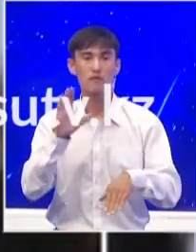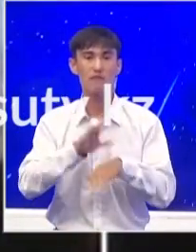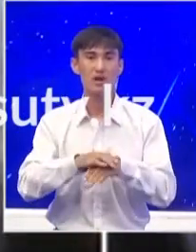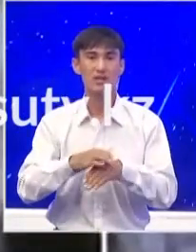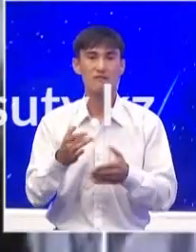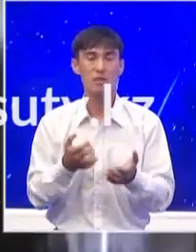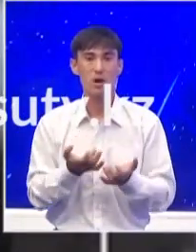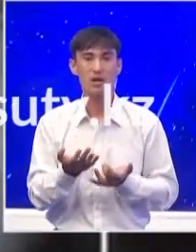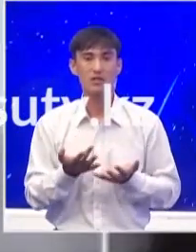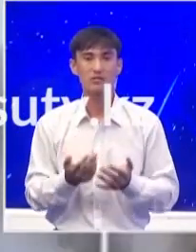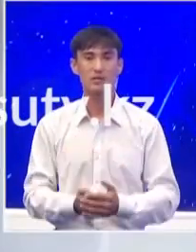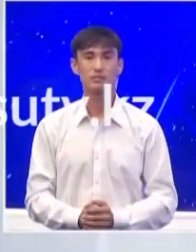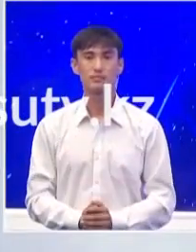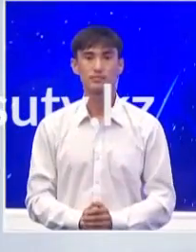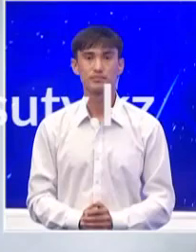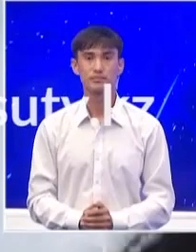вымогательство